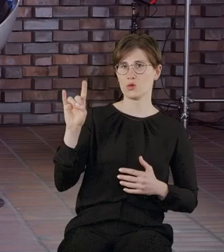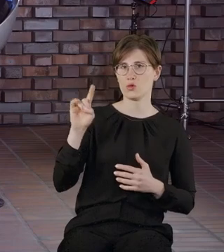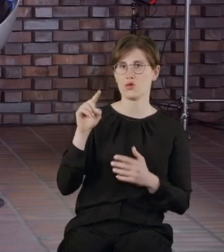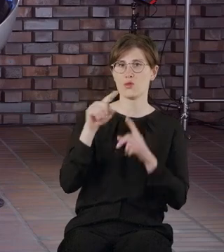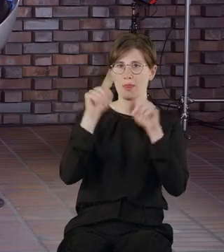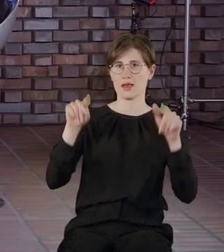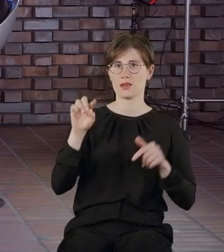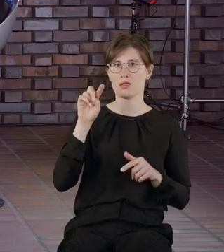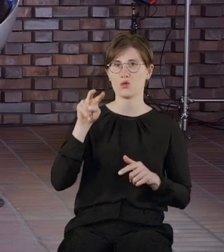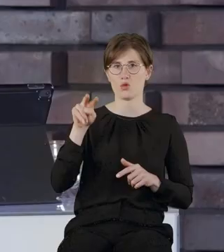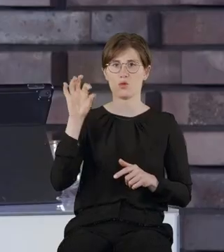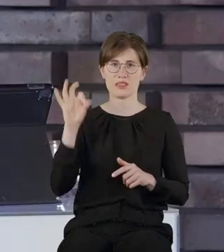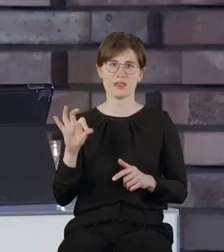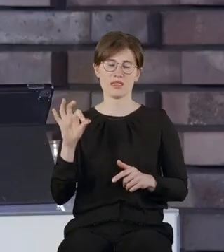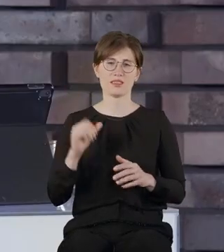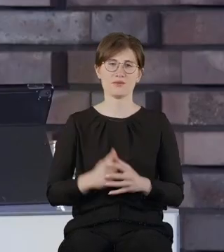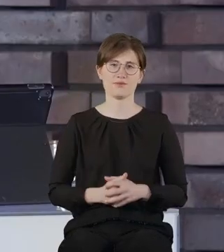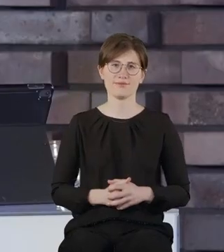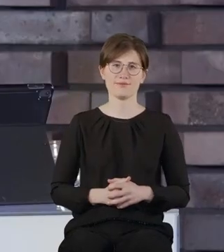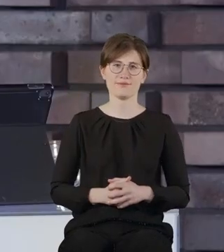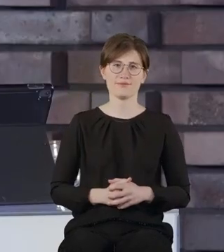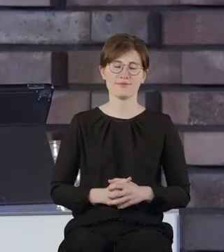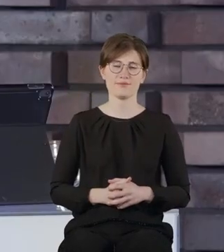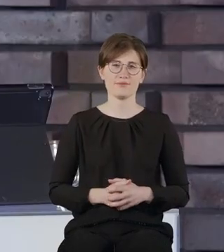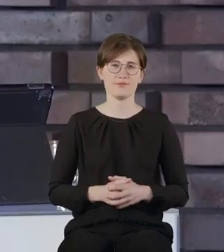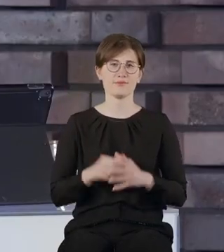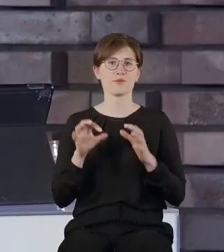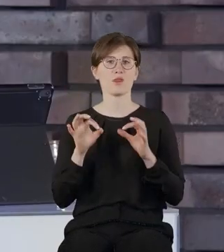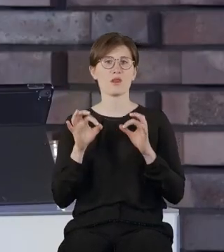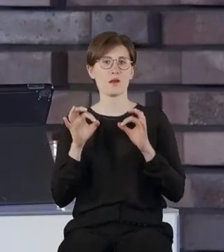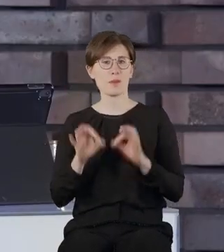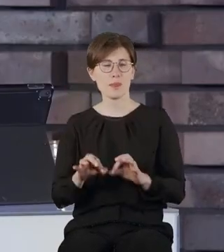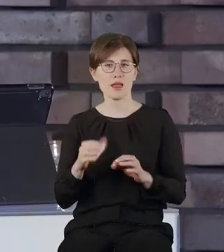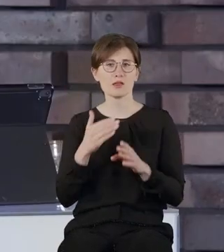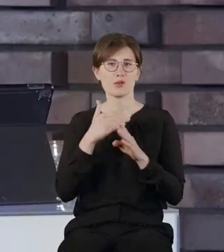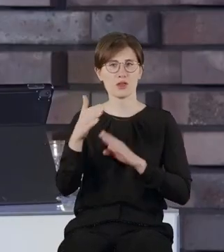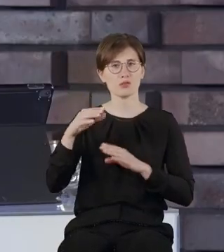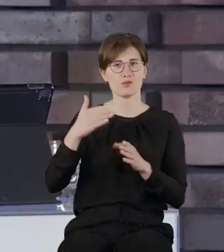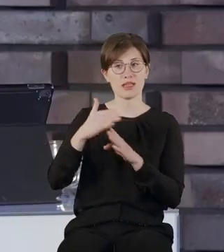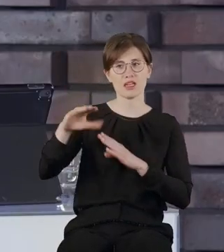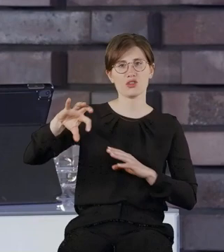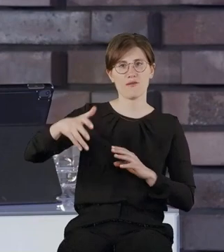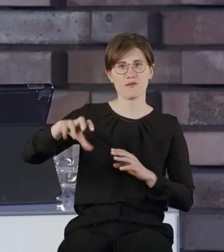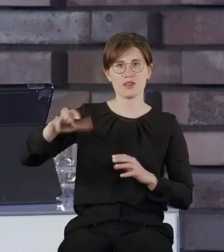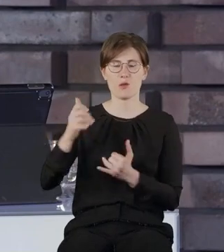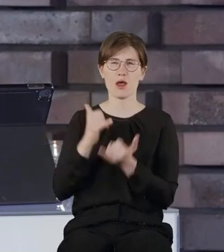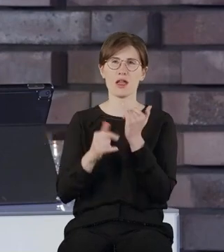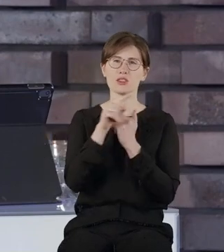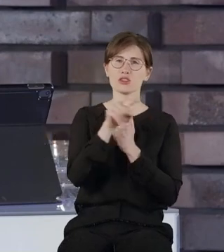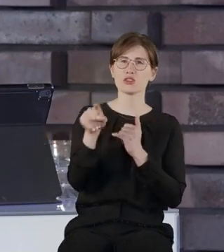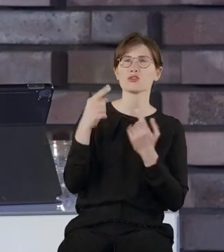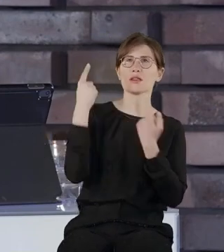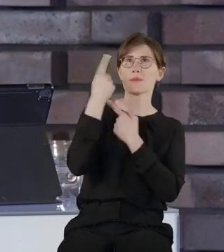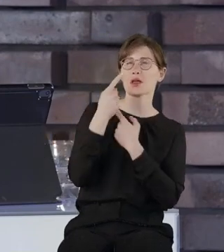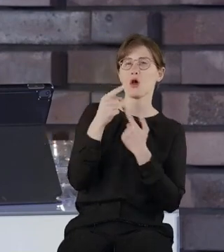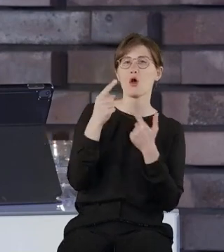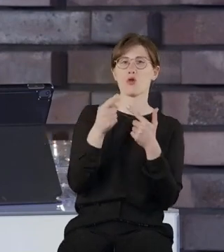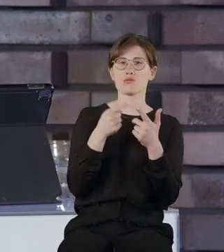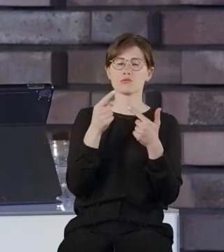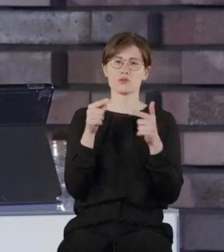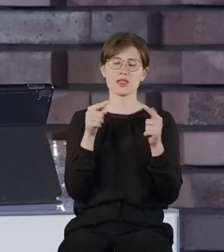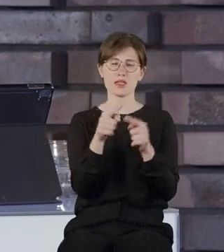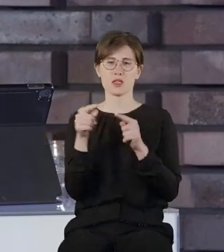oraz UŚ-TV. Teraz już wracamy do prezentacji wydziałów, ale jeśli zainteresowało Cię kilka kierunków z oferty